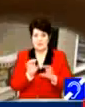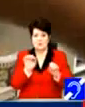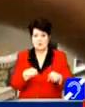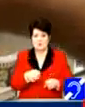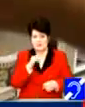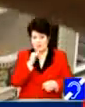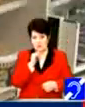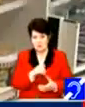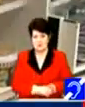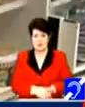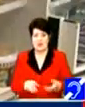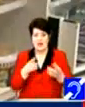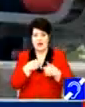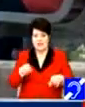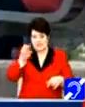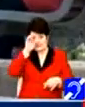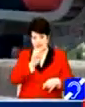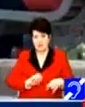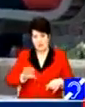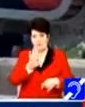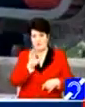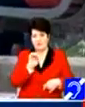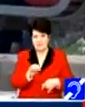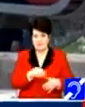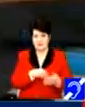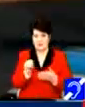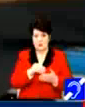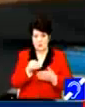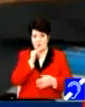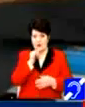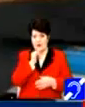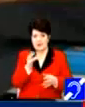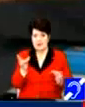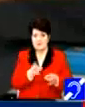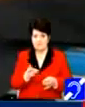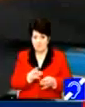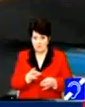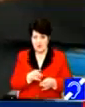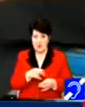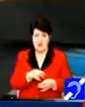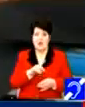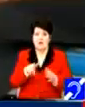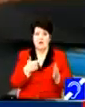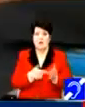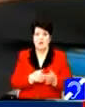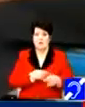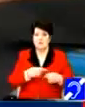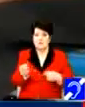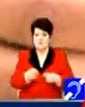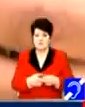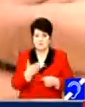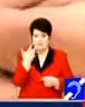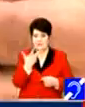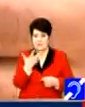accesibilității tutunului. În alte țări din Europa de Vest, pentru a cumpăra țigări, uneori este nevoie de a parcurge într-un oraș mare o distanță de